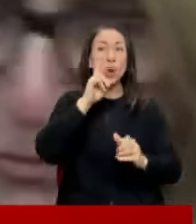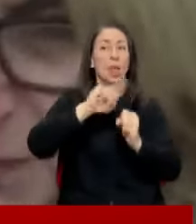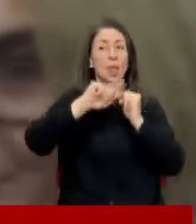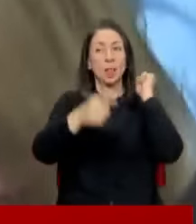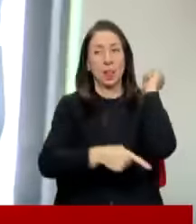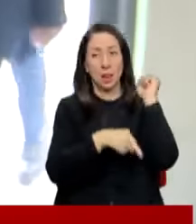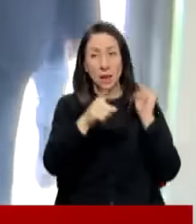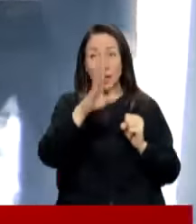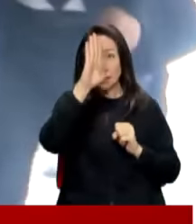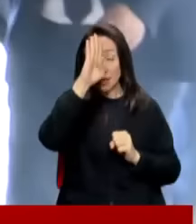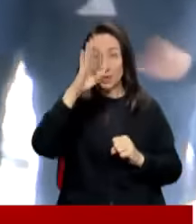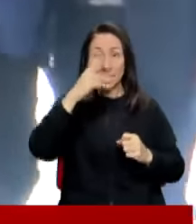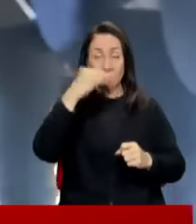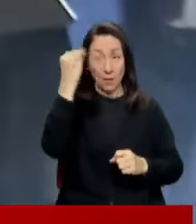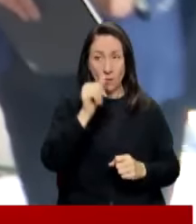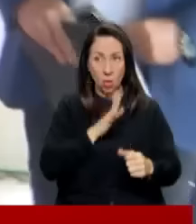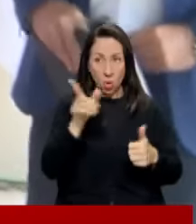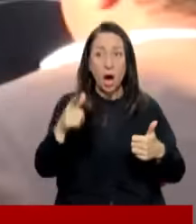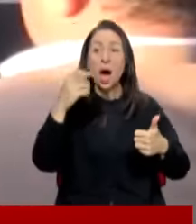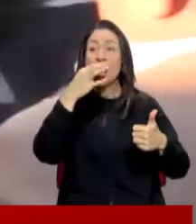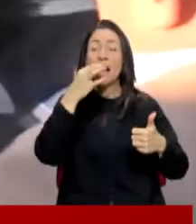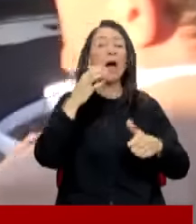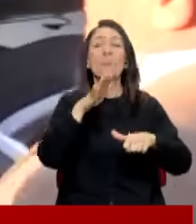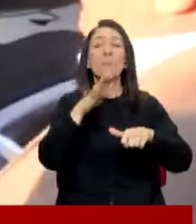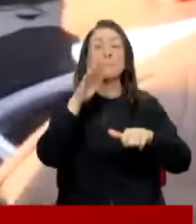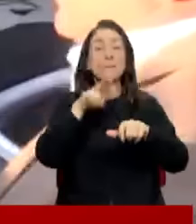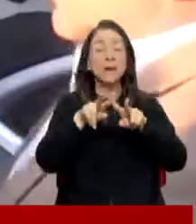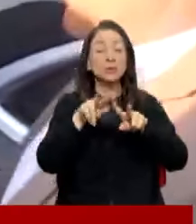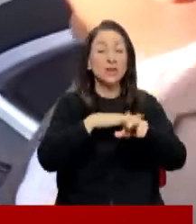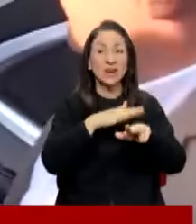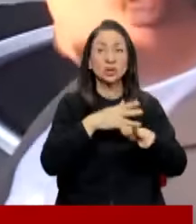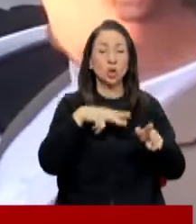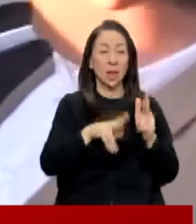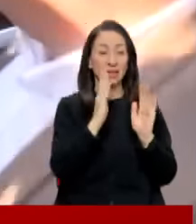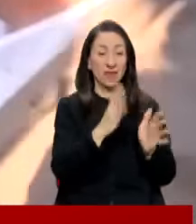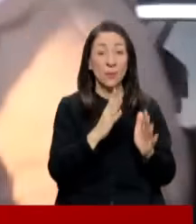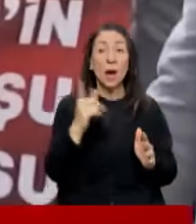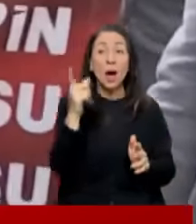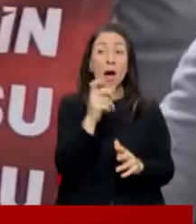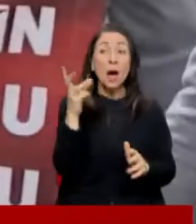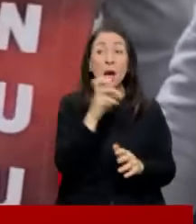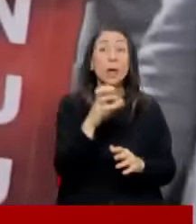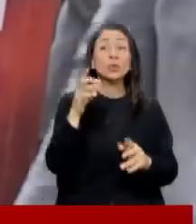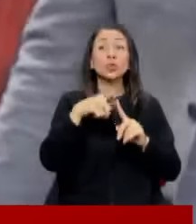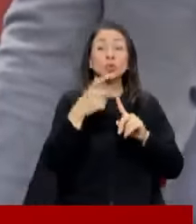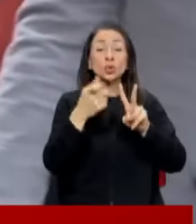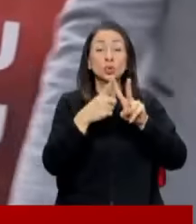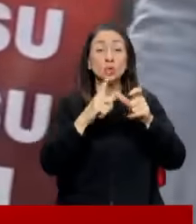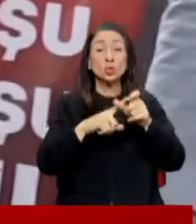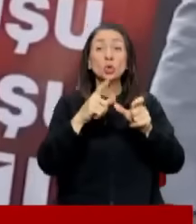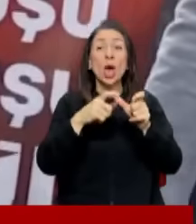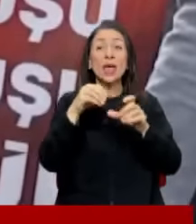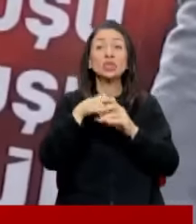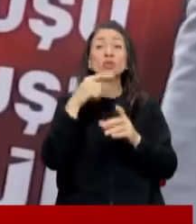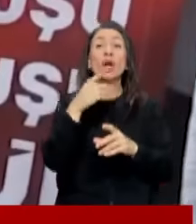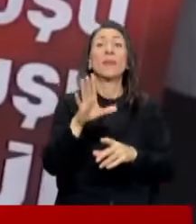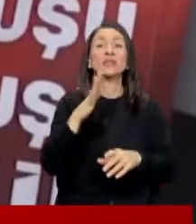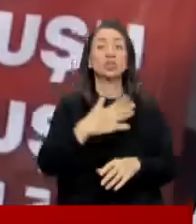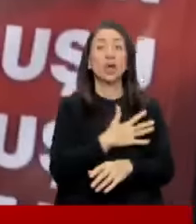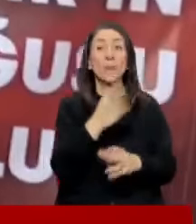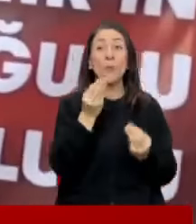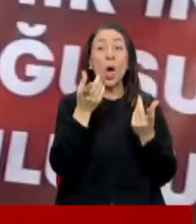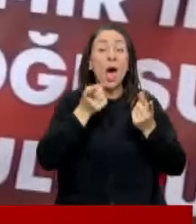kaldı. İstanbul'da Ekrem İmamoğlu, Ankara'da Mansur Yavaş'la yola devam kararı aylar geçti. Tun Soyer için söylenmedi. CHP'de